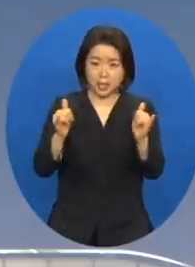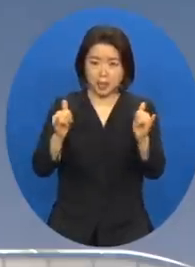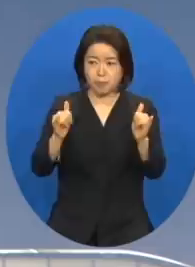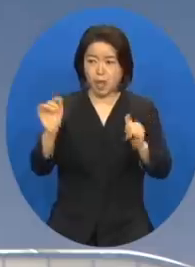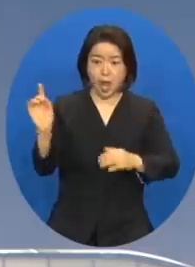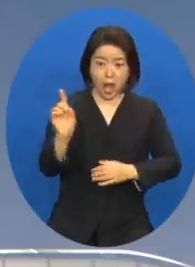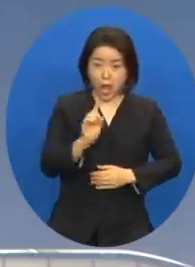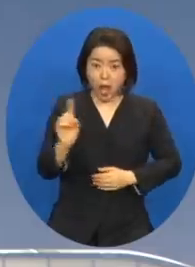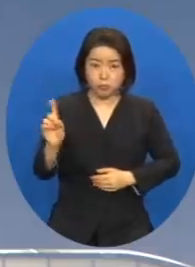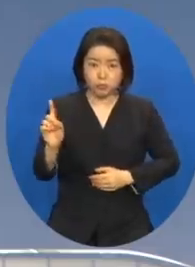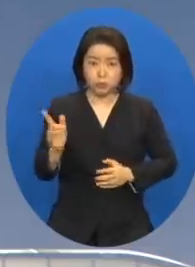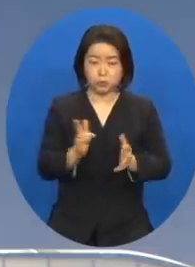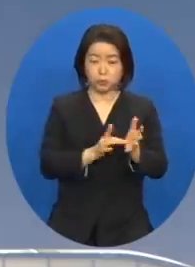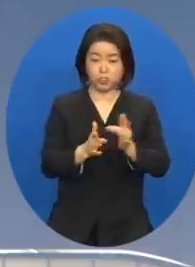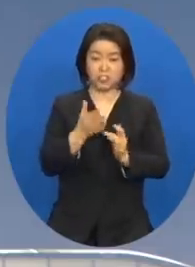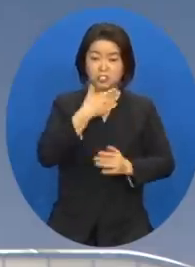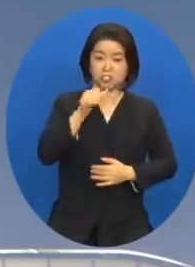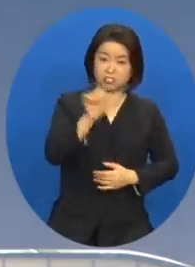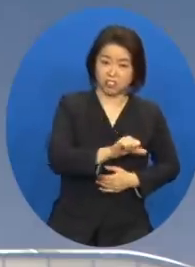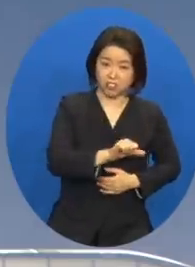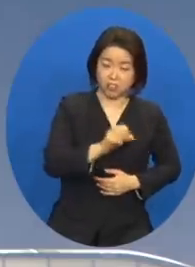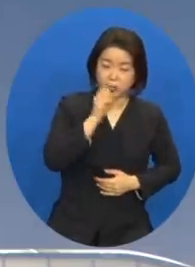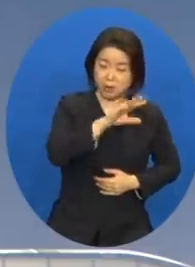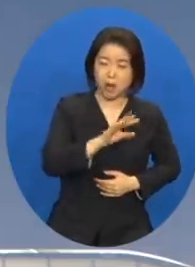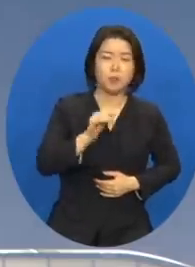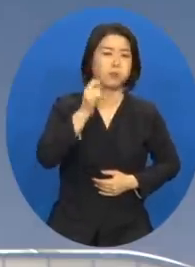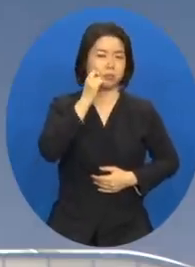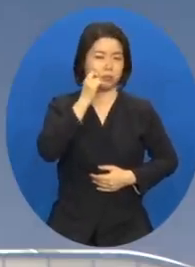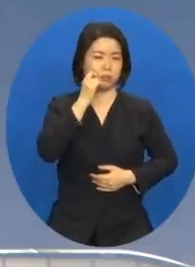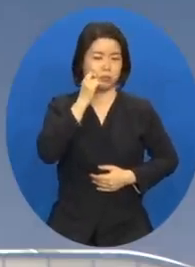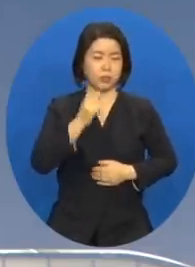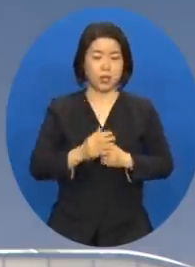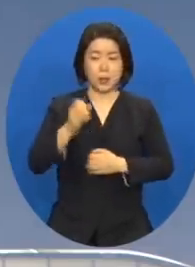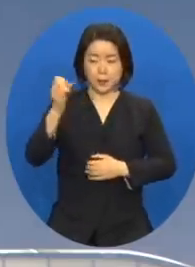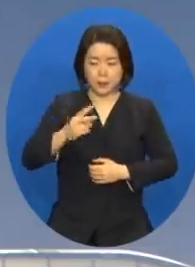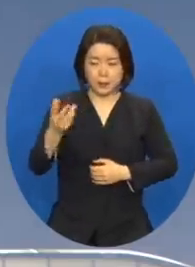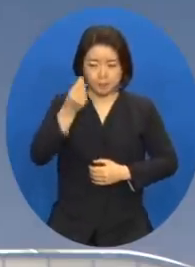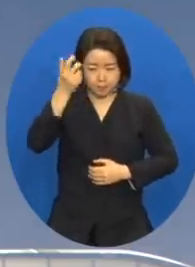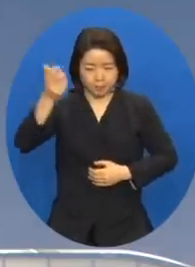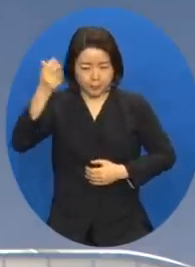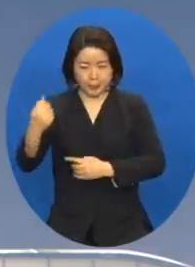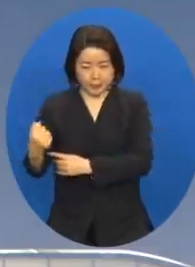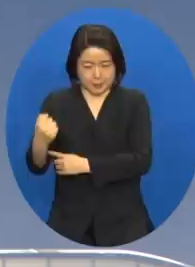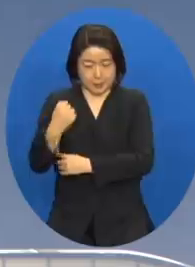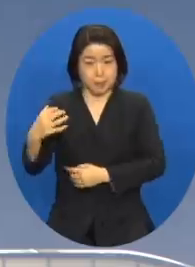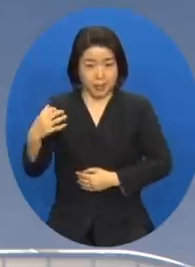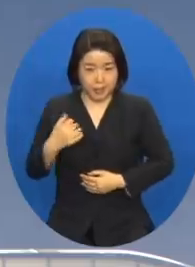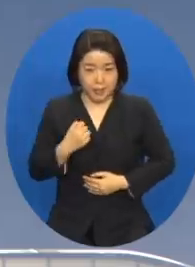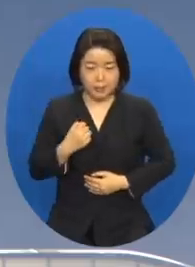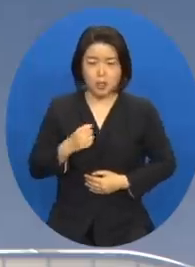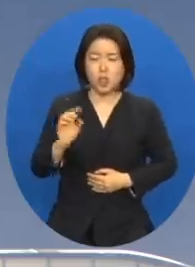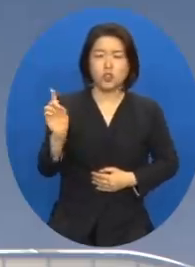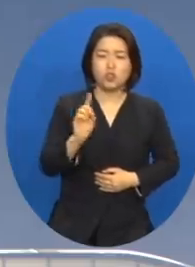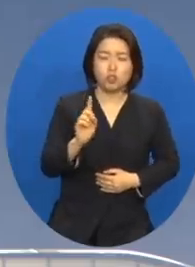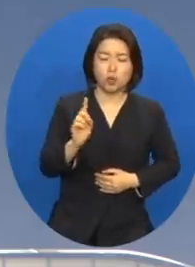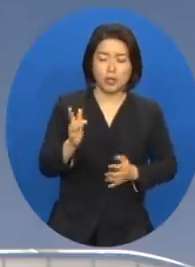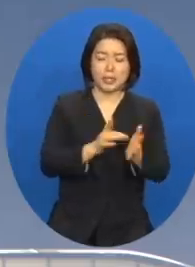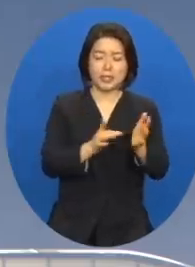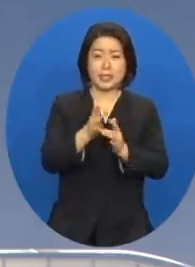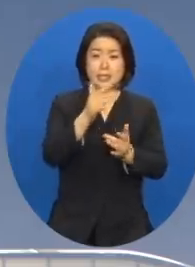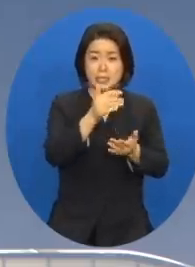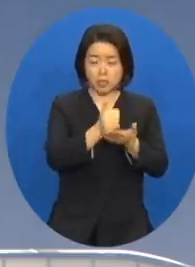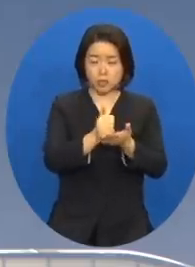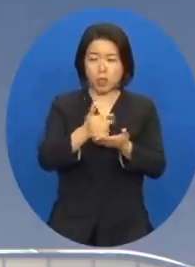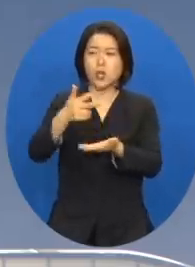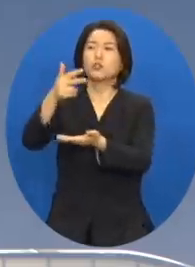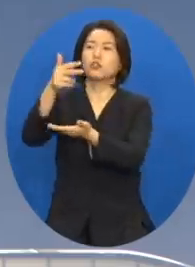아무도 예수는 저주를 받아라 하고 말할 수 없고 또 성령을 힘입지 않고서는 아무도 예수는 주님이시다